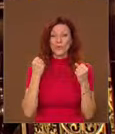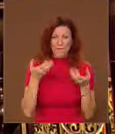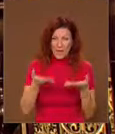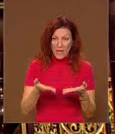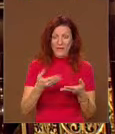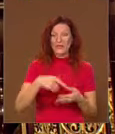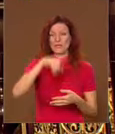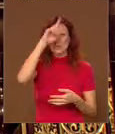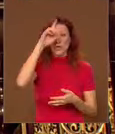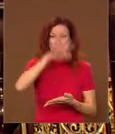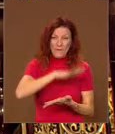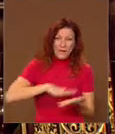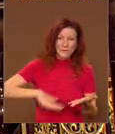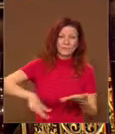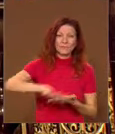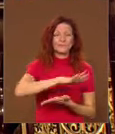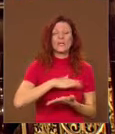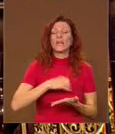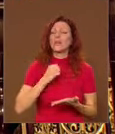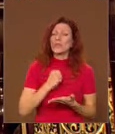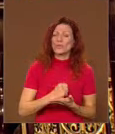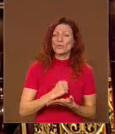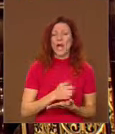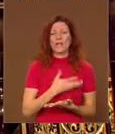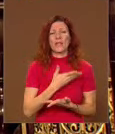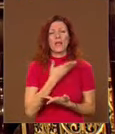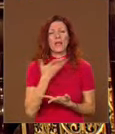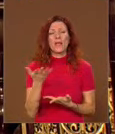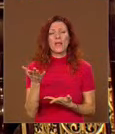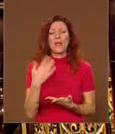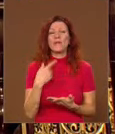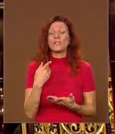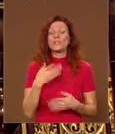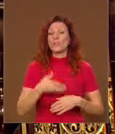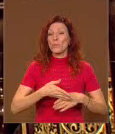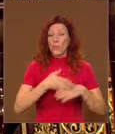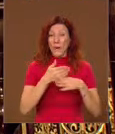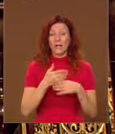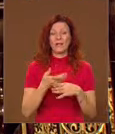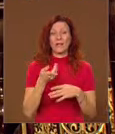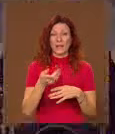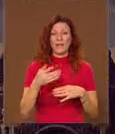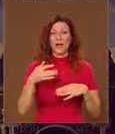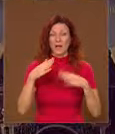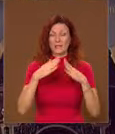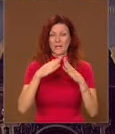и в този град, настоятелите и братята на този свят храм.